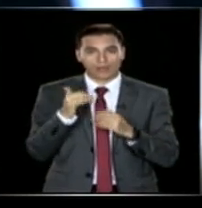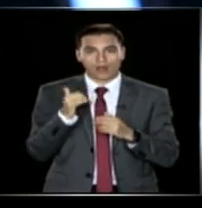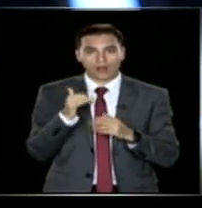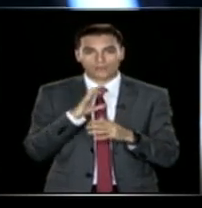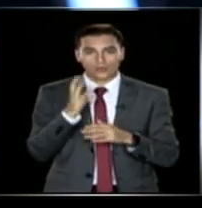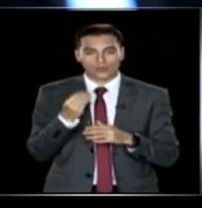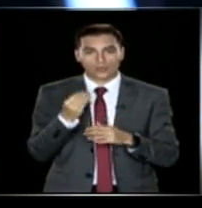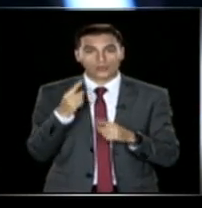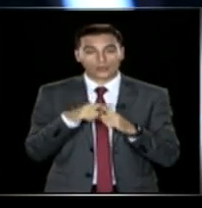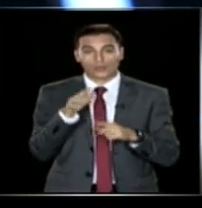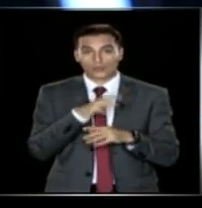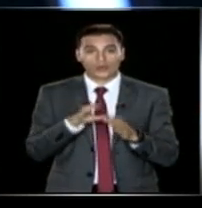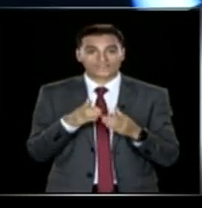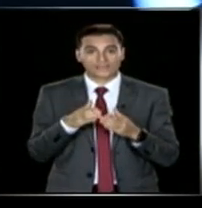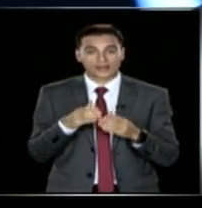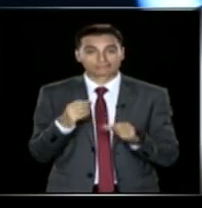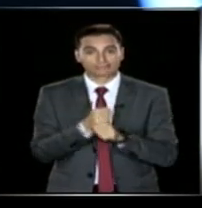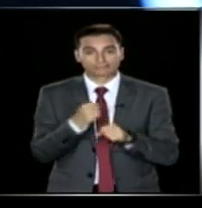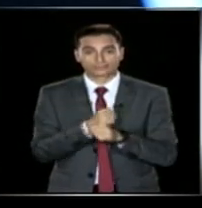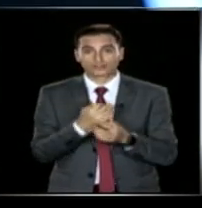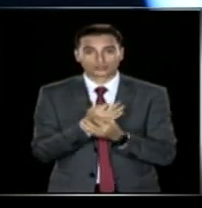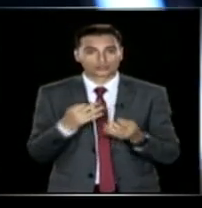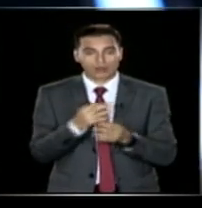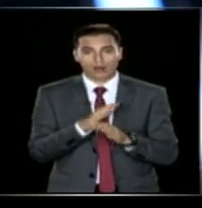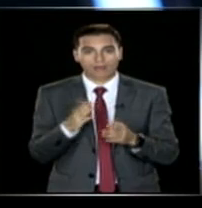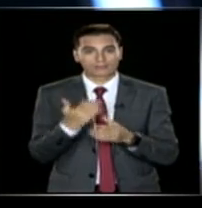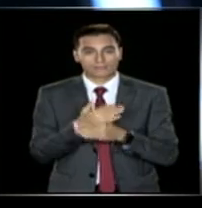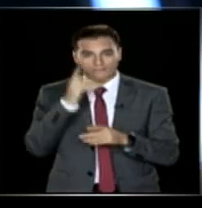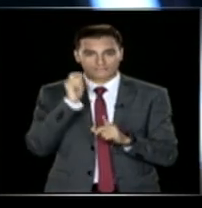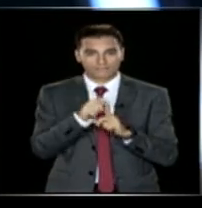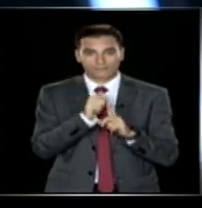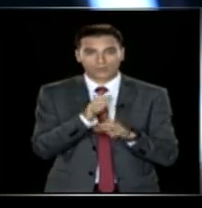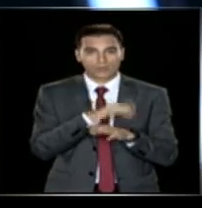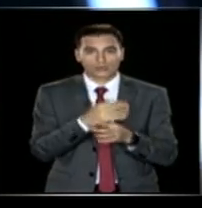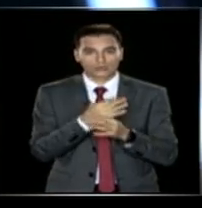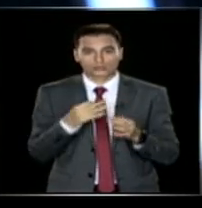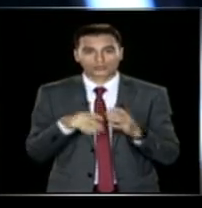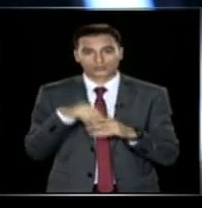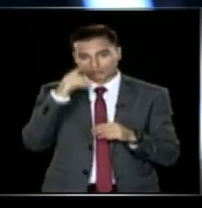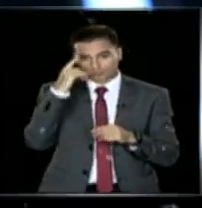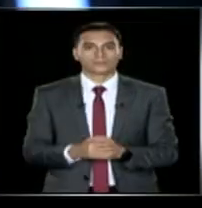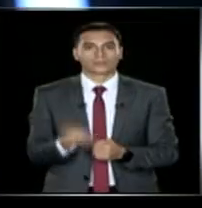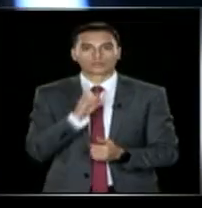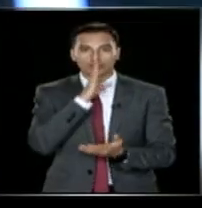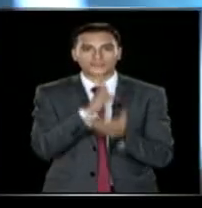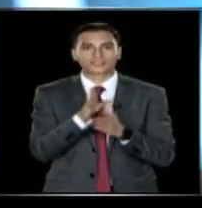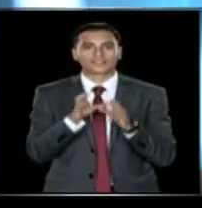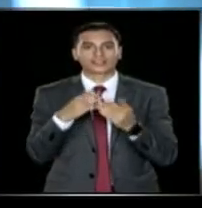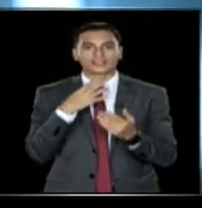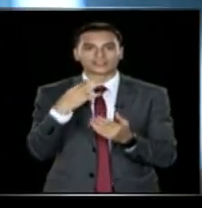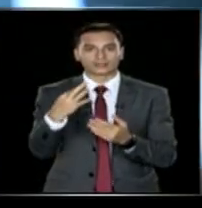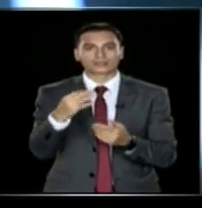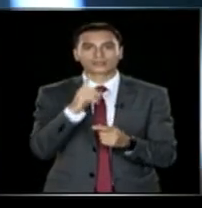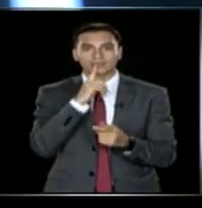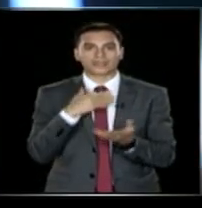كفريق استعدينا، جمعنا داتا، بدأنا نوزع المهام علينا، وإن شاء الله خير، إحنا جايين نستمتع وربنا يوفقنا بإذن الله. ما كنتش مصدق إن